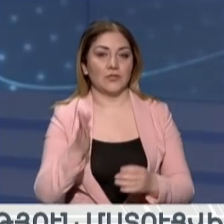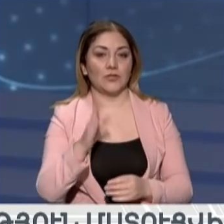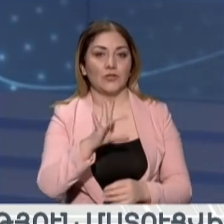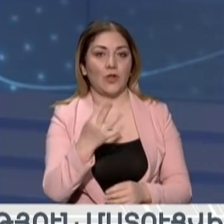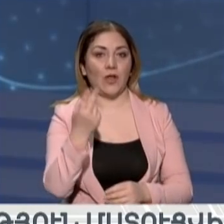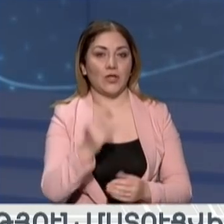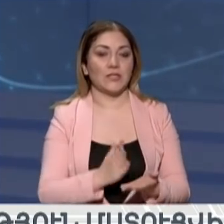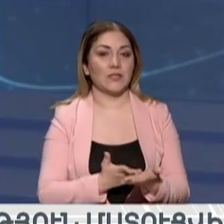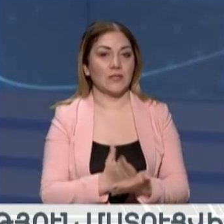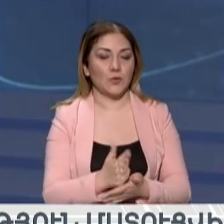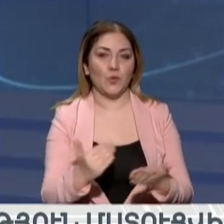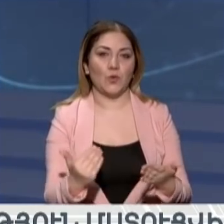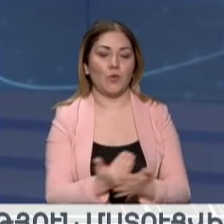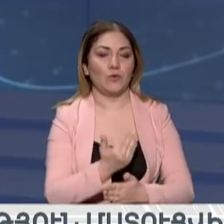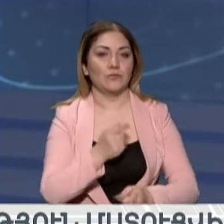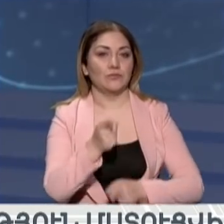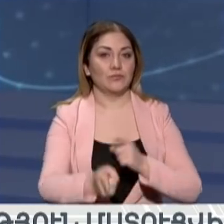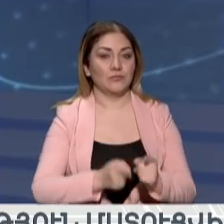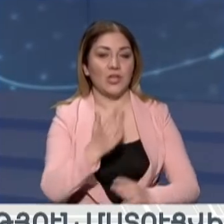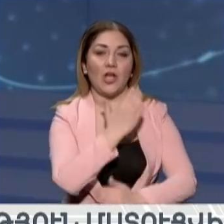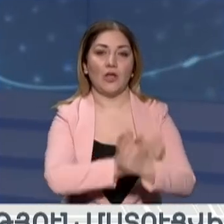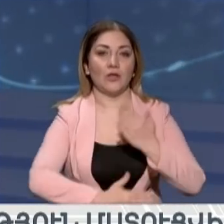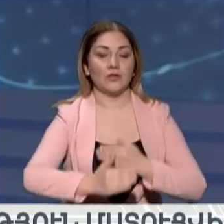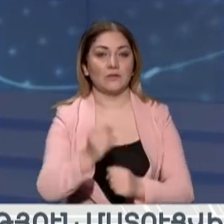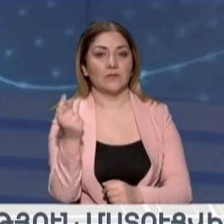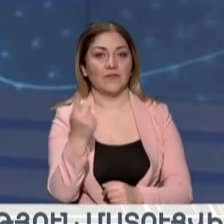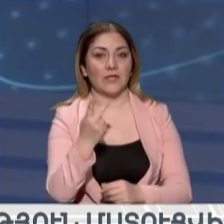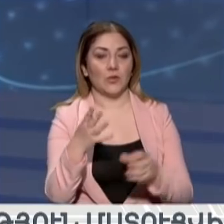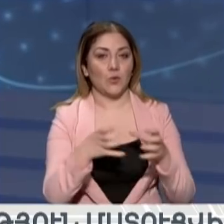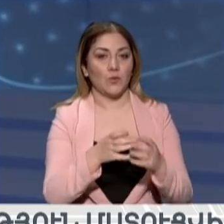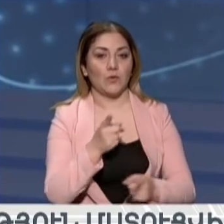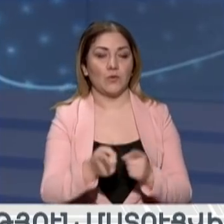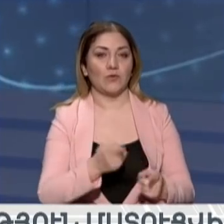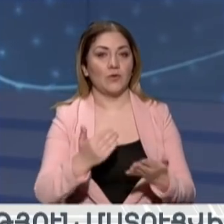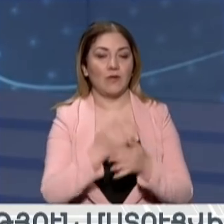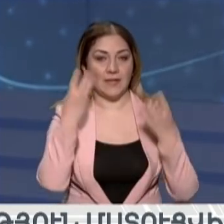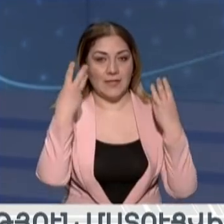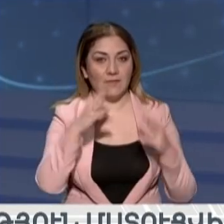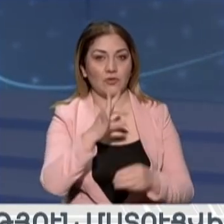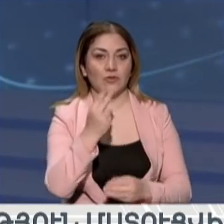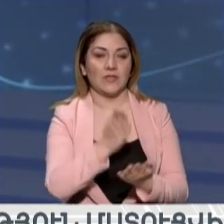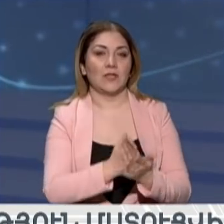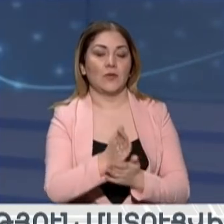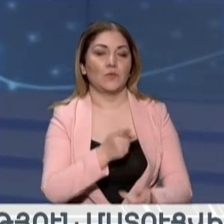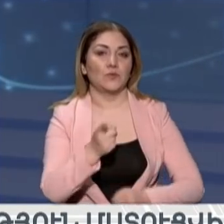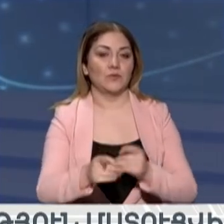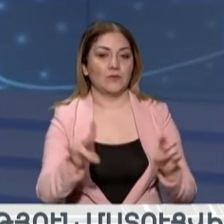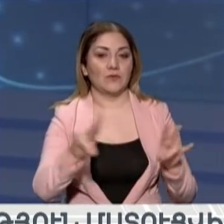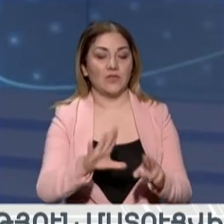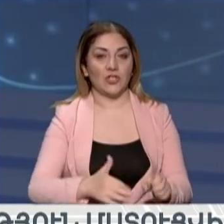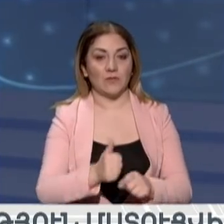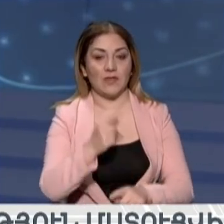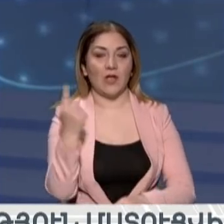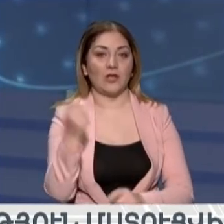սոցիալական քաղաքականության նոր շեշտադրումով, հաշմանդամության կարգի տրամադրումից մինչև սոցիալական ծառայություններ։ Նիկոլ Փաշինյանը այս